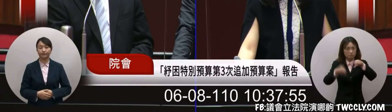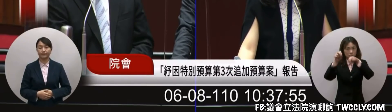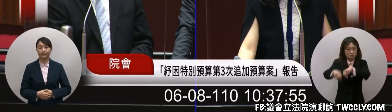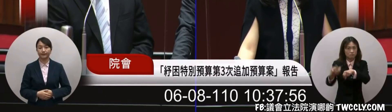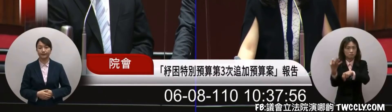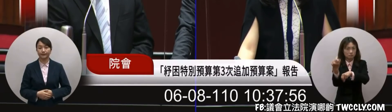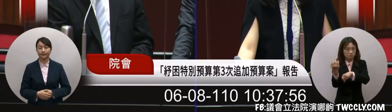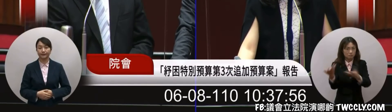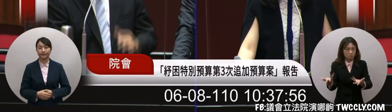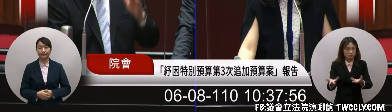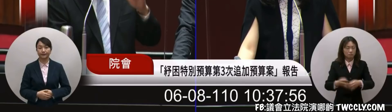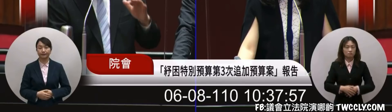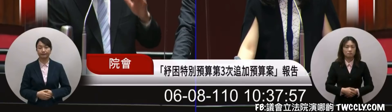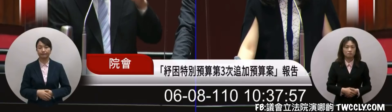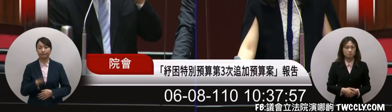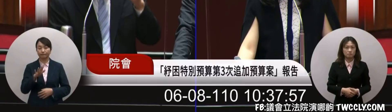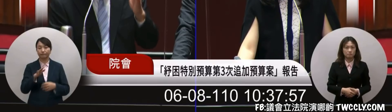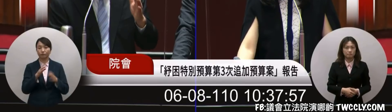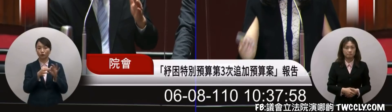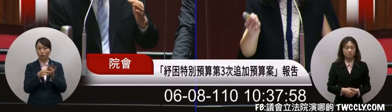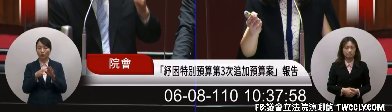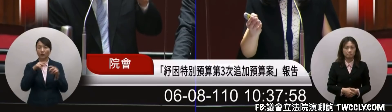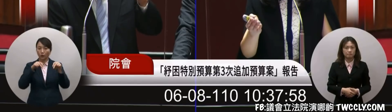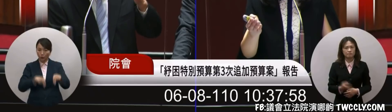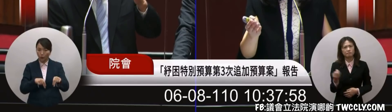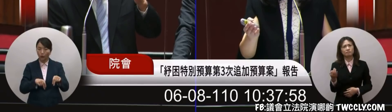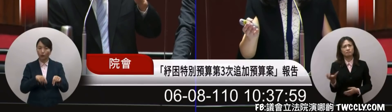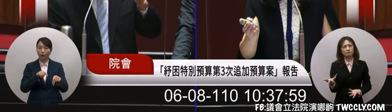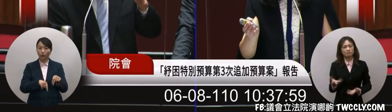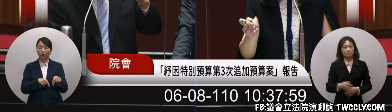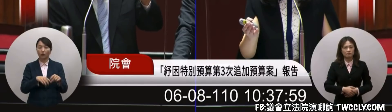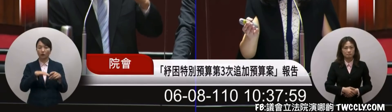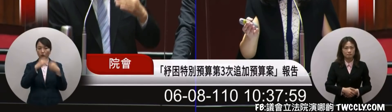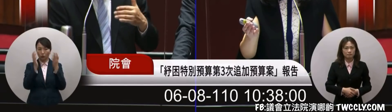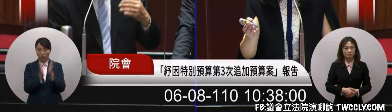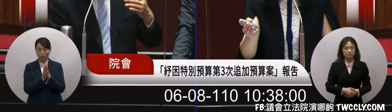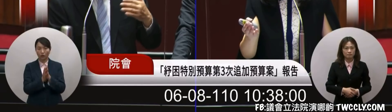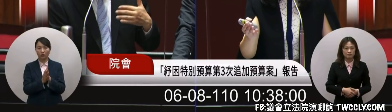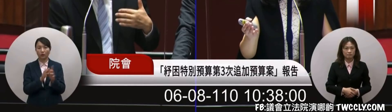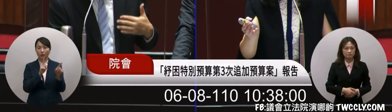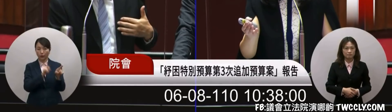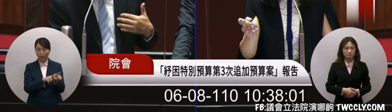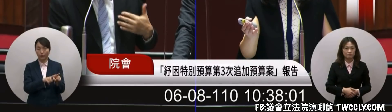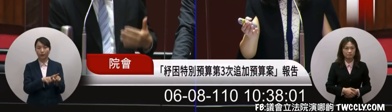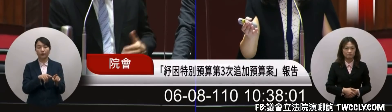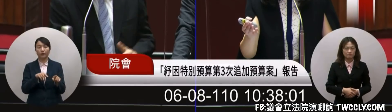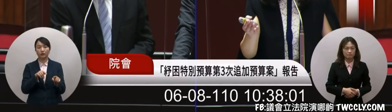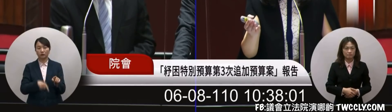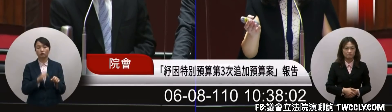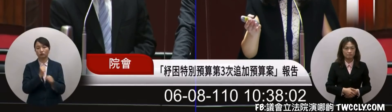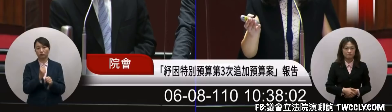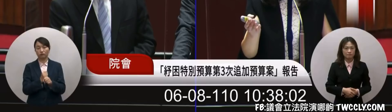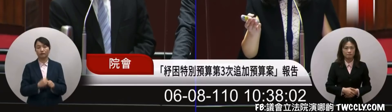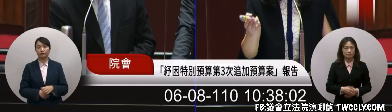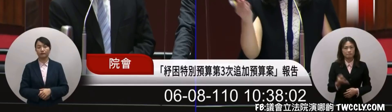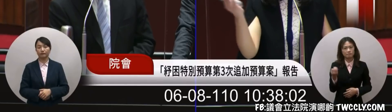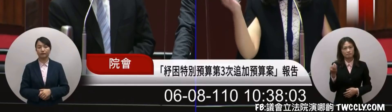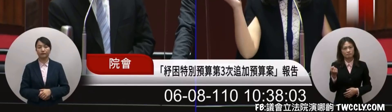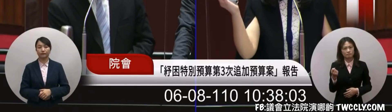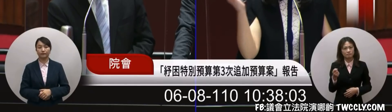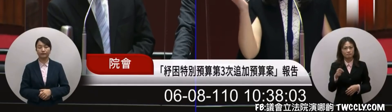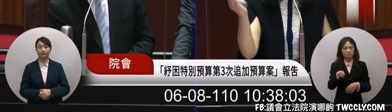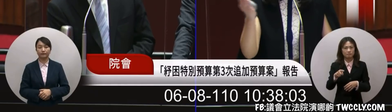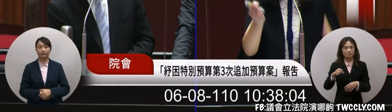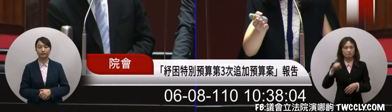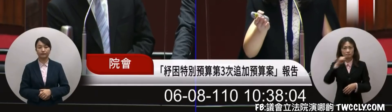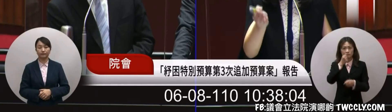吗？ 我们相关的企业 多少啊？直接回答、啊。 依照这一些来进行。 多少疫苗？你国